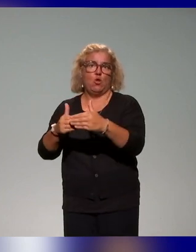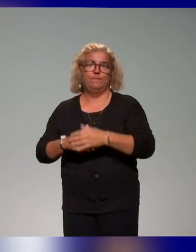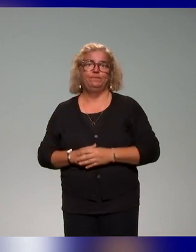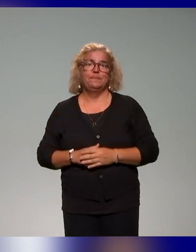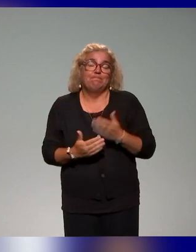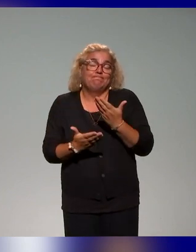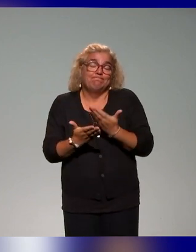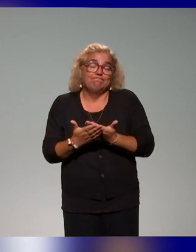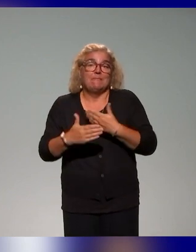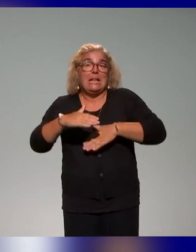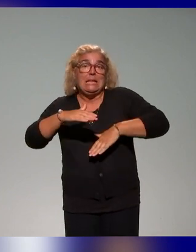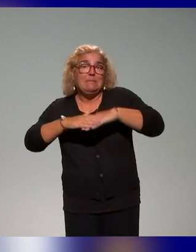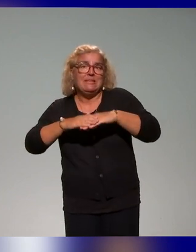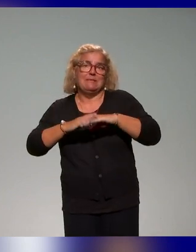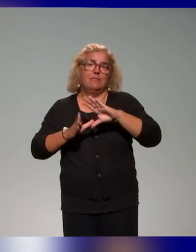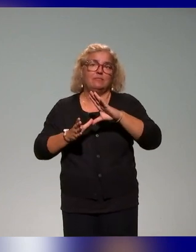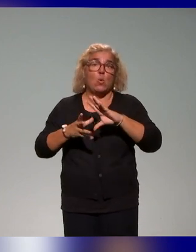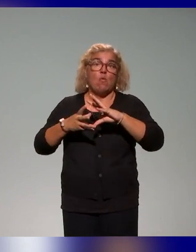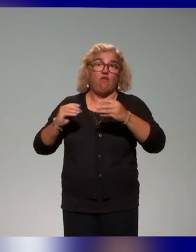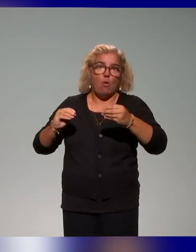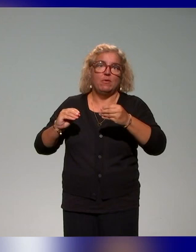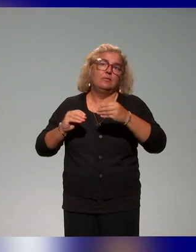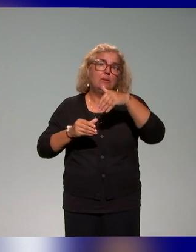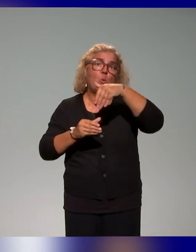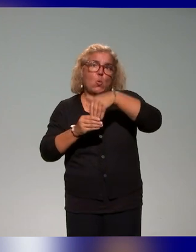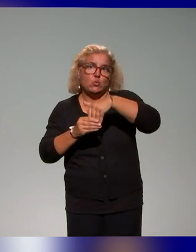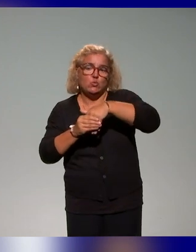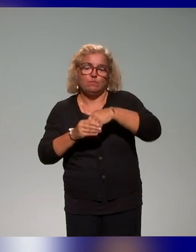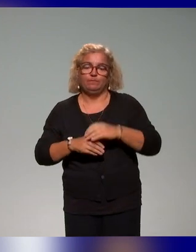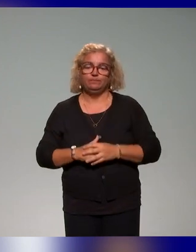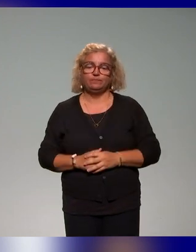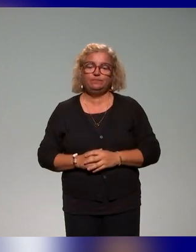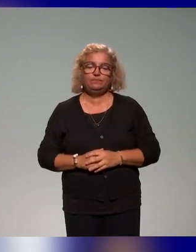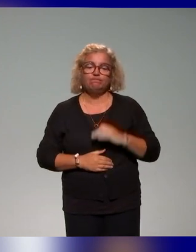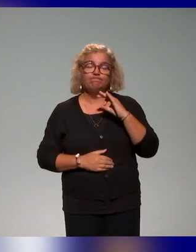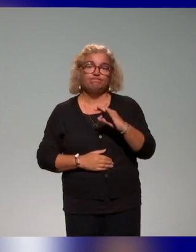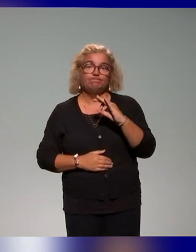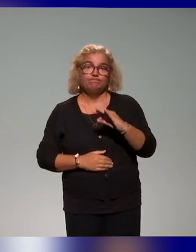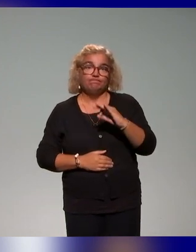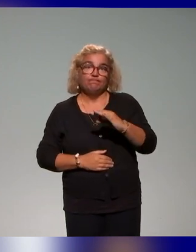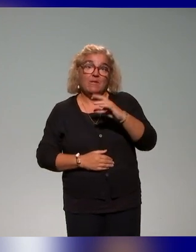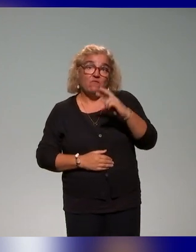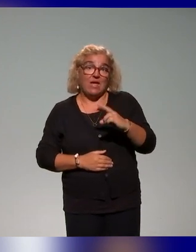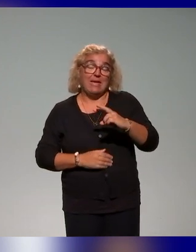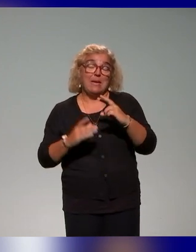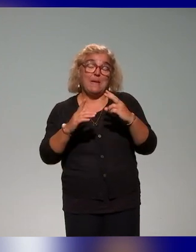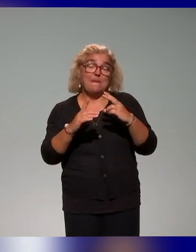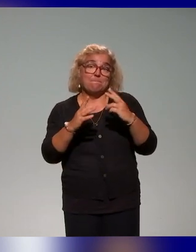limite contenant-contenu, avec, c'est vrai, bah, des difficultés, notamment pour les